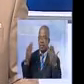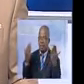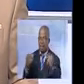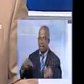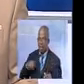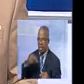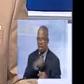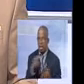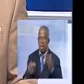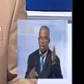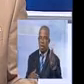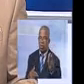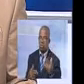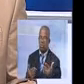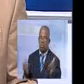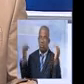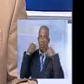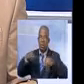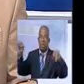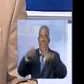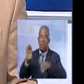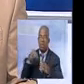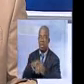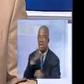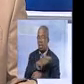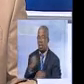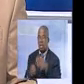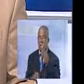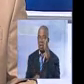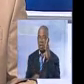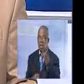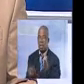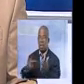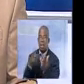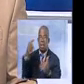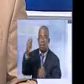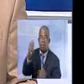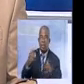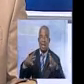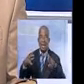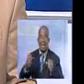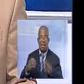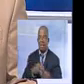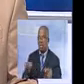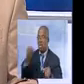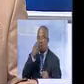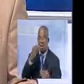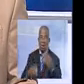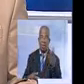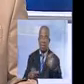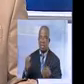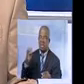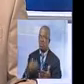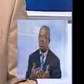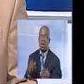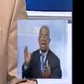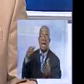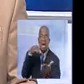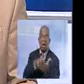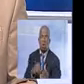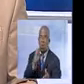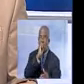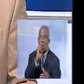sur cette information dans le cadre de la mise en œuvre du projet de renforcement de l'alimentation en eau potable de